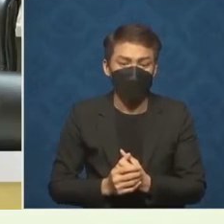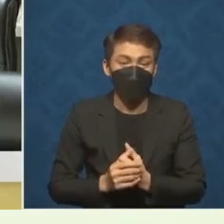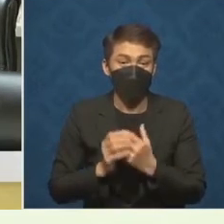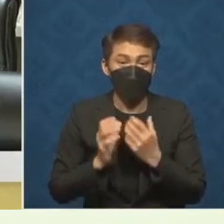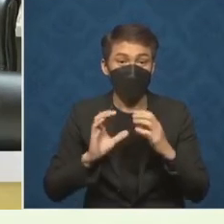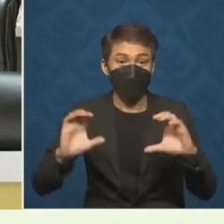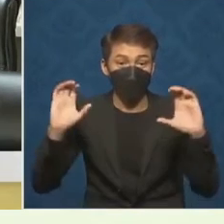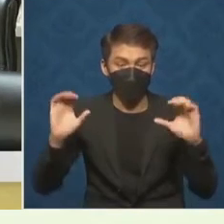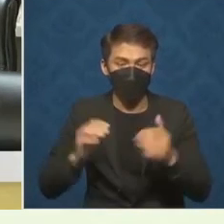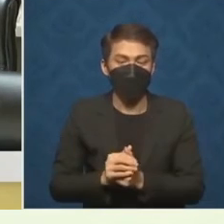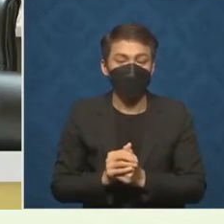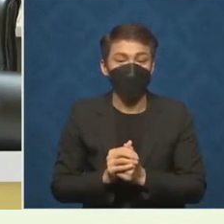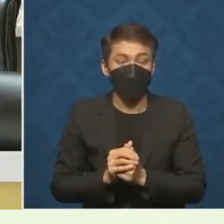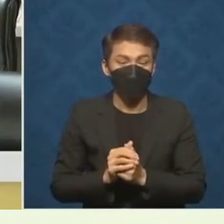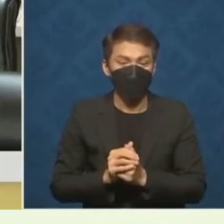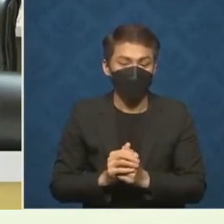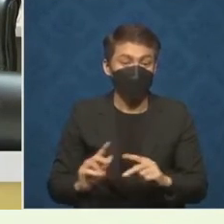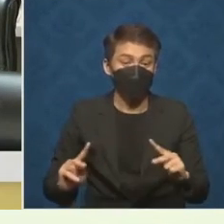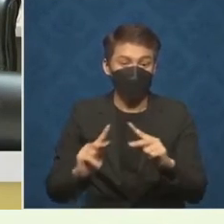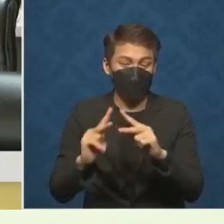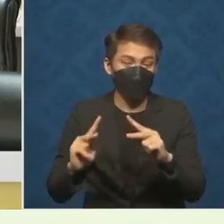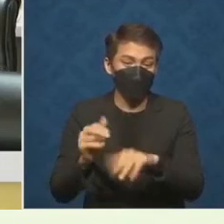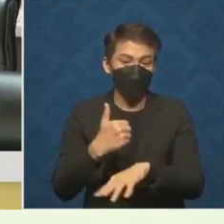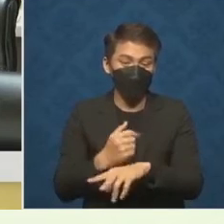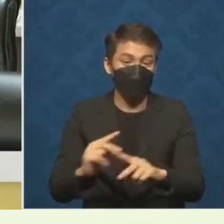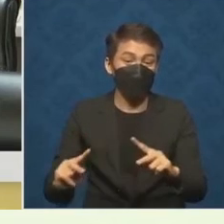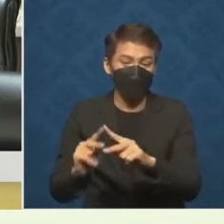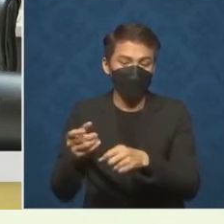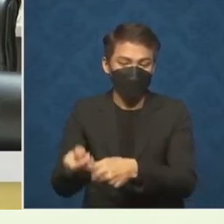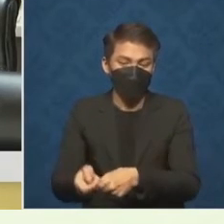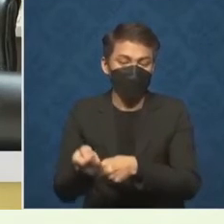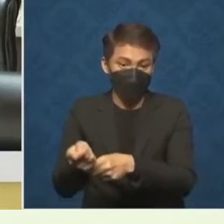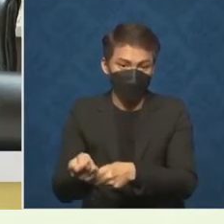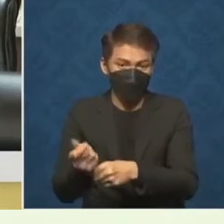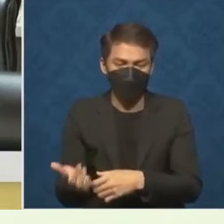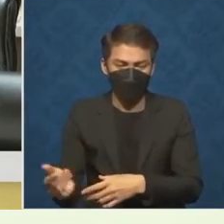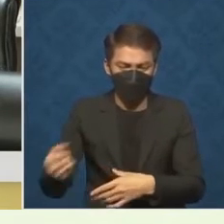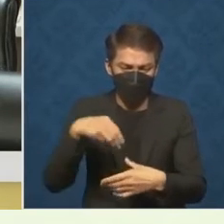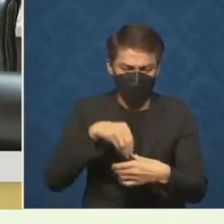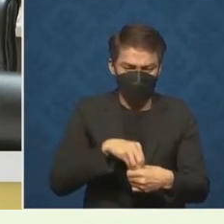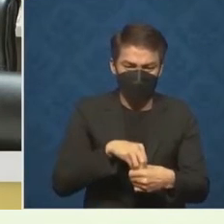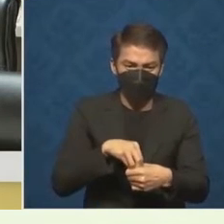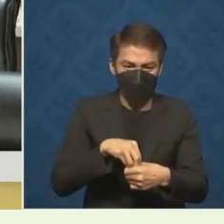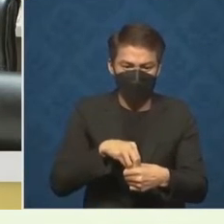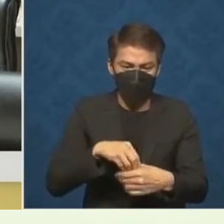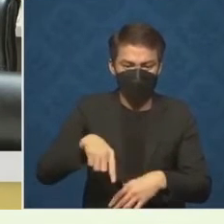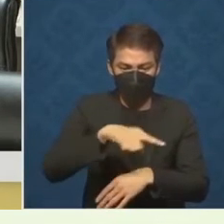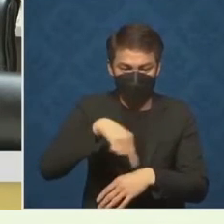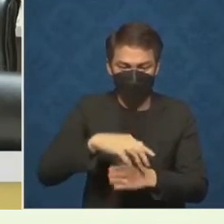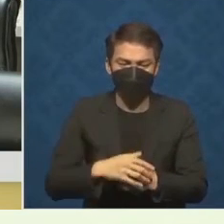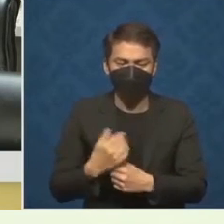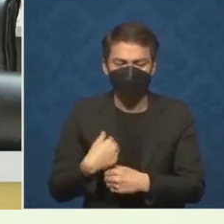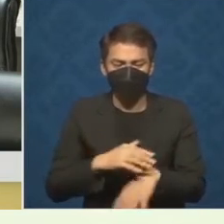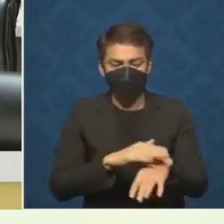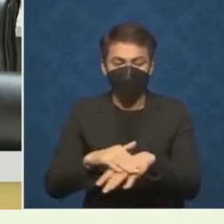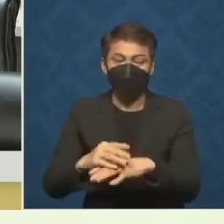รวงเกษตรในขณะนั้นนะครับก็ลงตัวไปฝังตัวในพื้นที่นะครับเรียกประชุมหน่วยนู้นหน่วยนี้นู่น